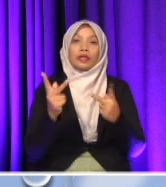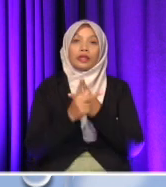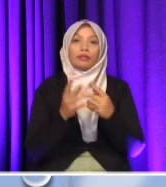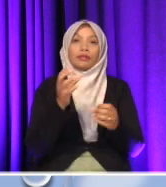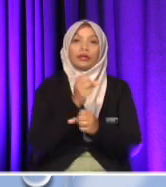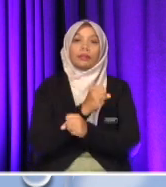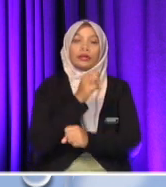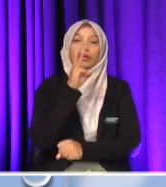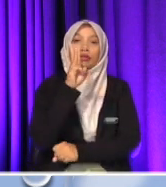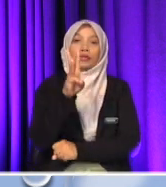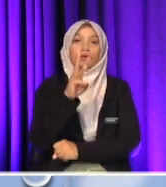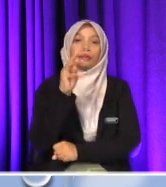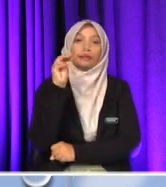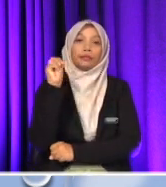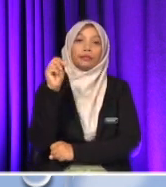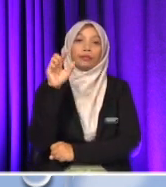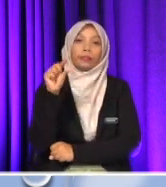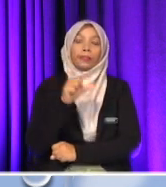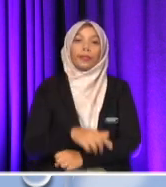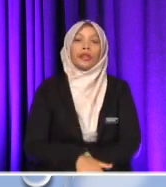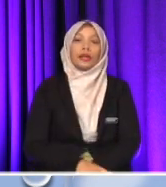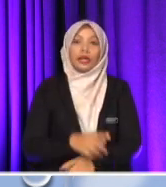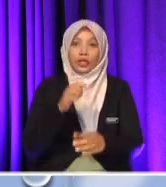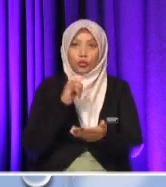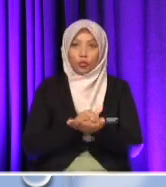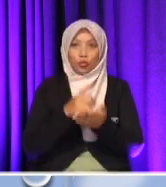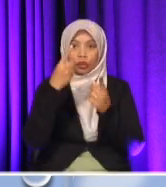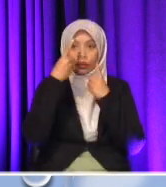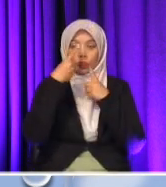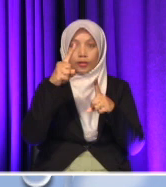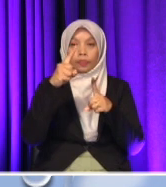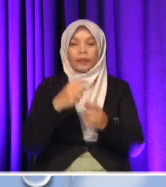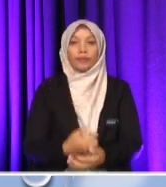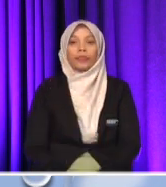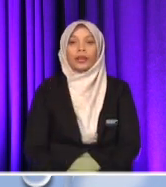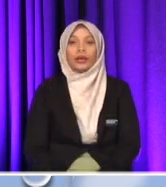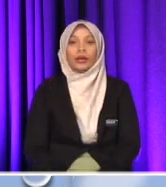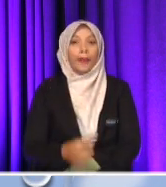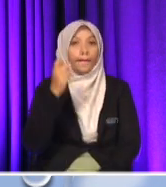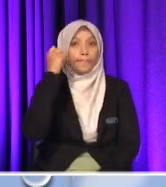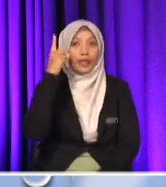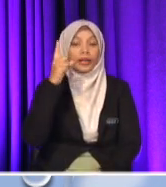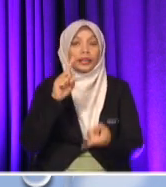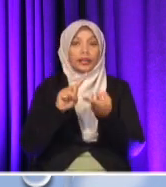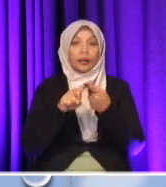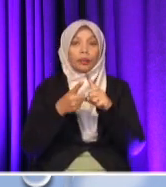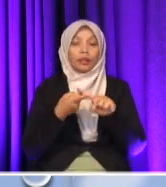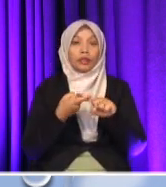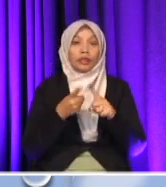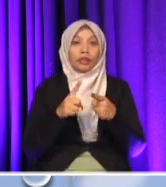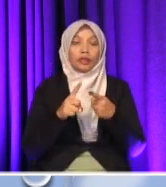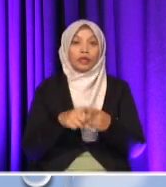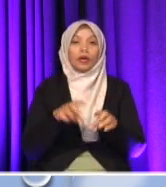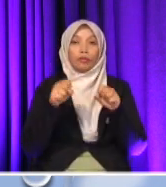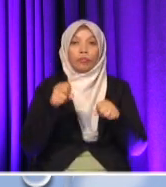6 milivolt. Oh, itu jawapannya, Cikgu? Ya. Okey, 6 milivolt. Okey, yang seterusnya, okey, boleh nampak ke